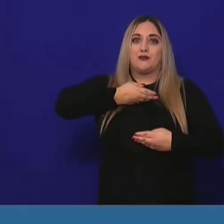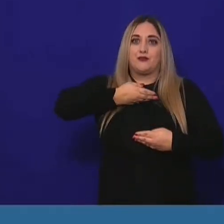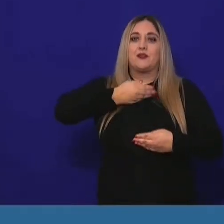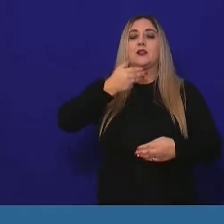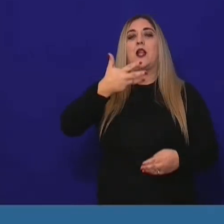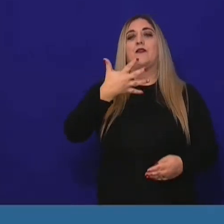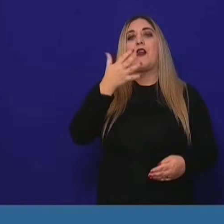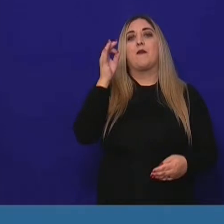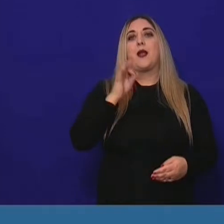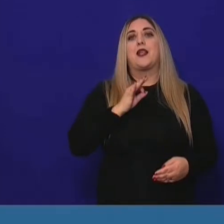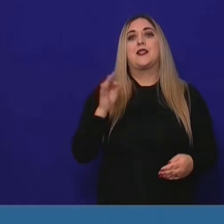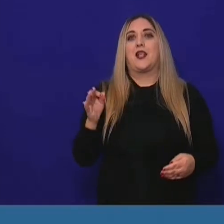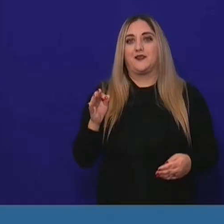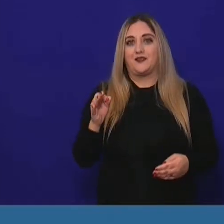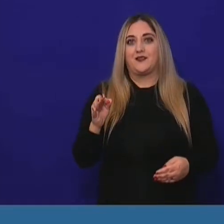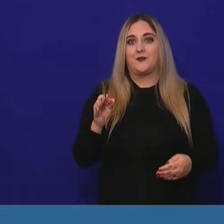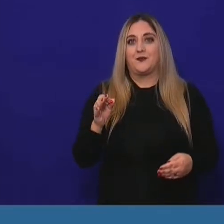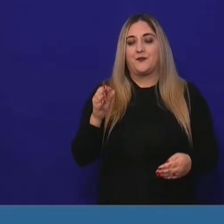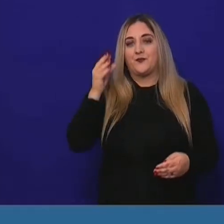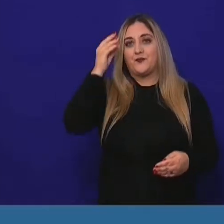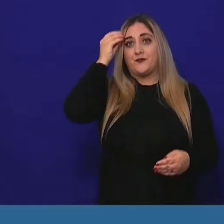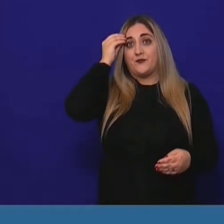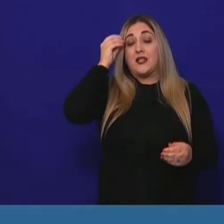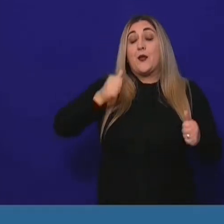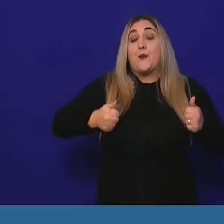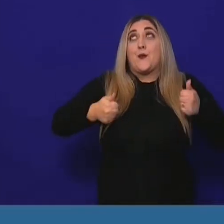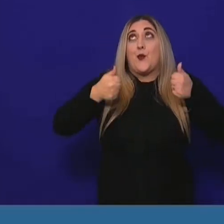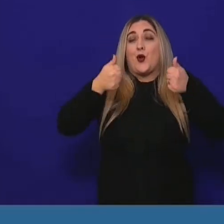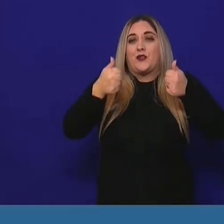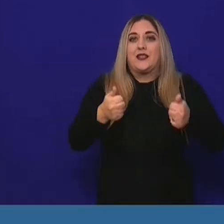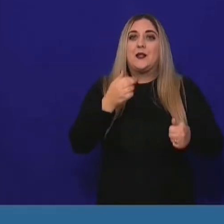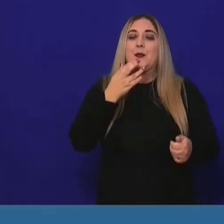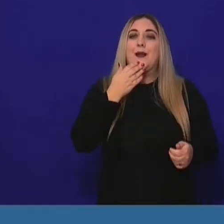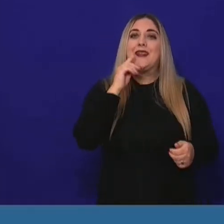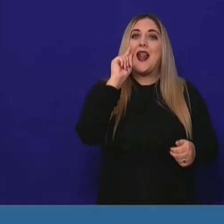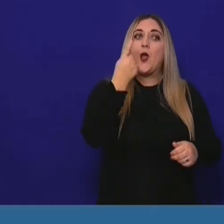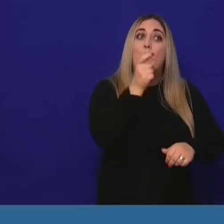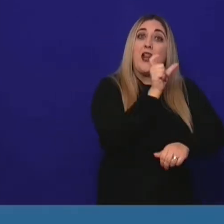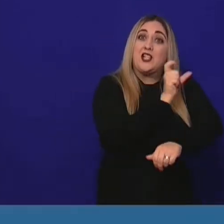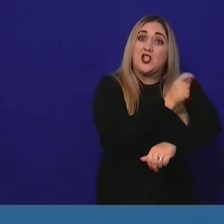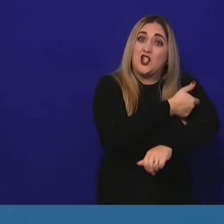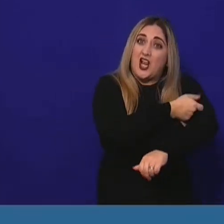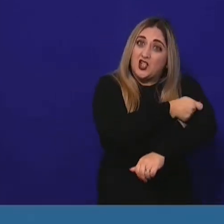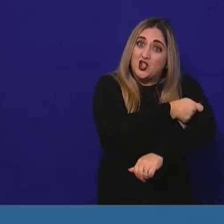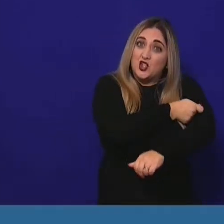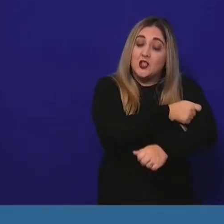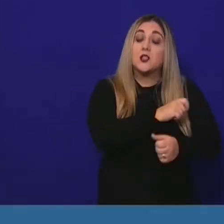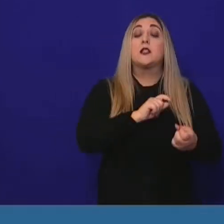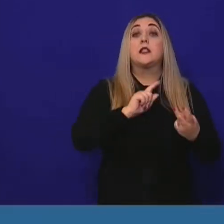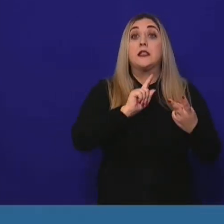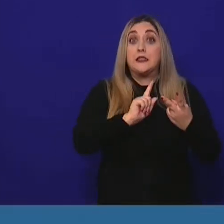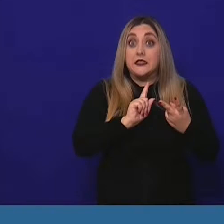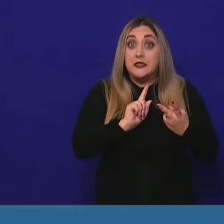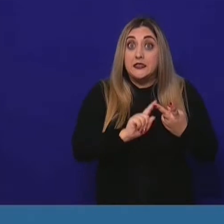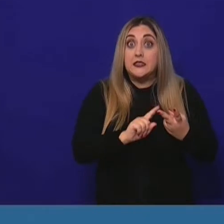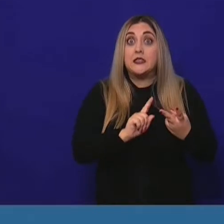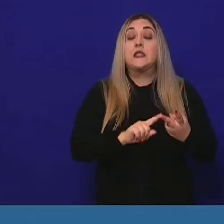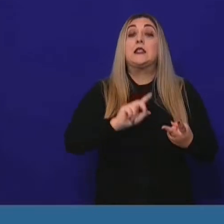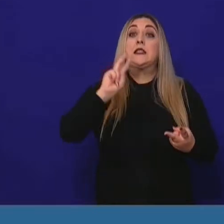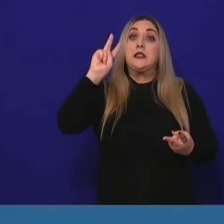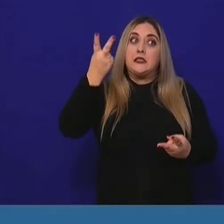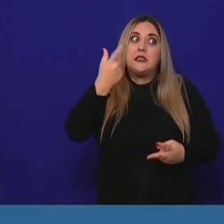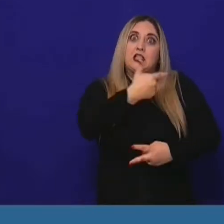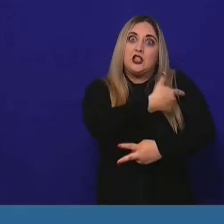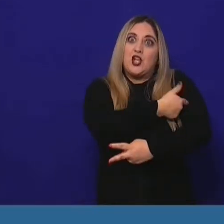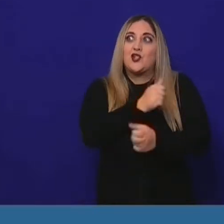Allura minn hawn importanti wkoll la darba nibgħatu għalikom ukoll ħajkolkom l-appuntament bil-lest għat-tieni doża, importanti